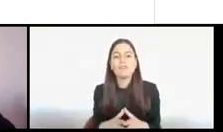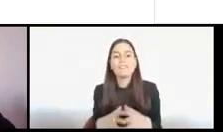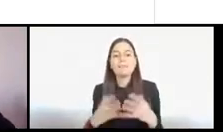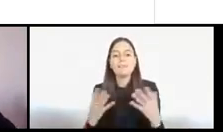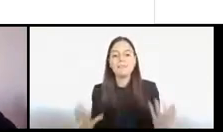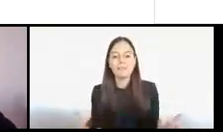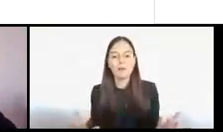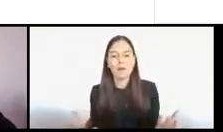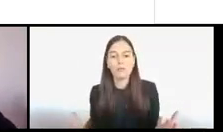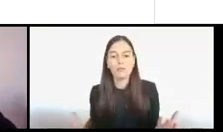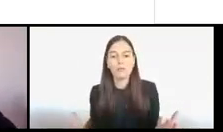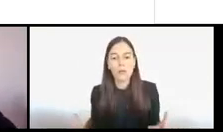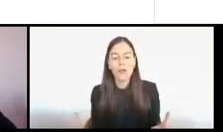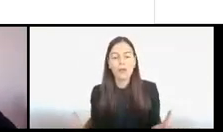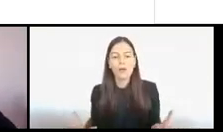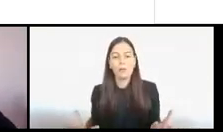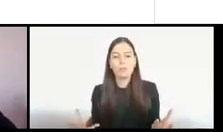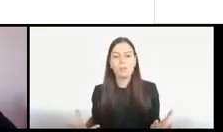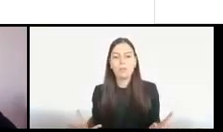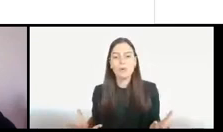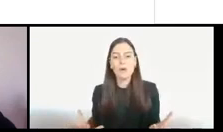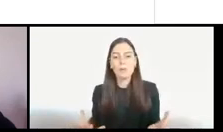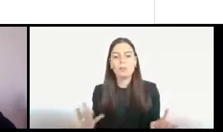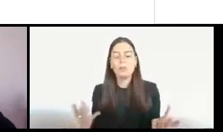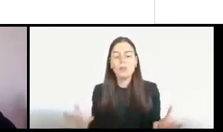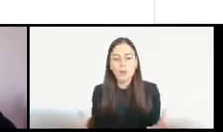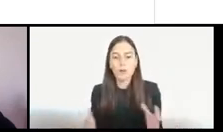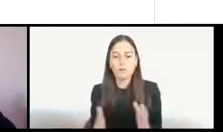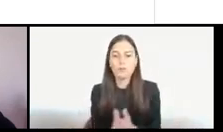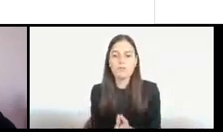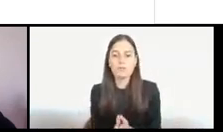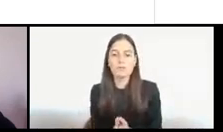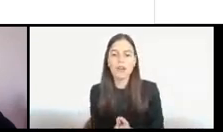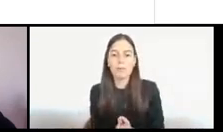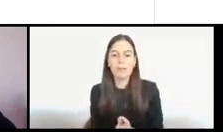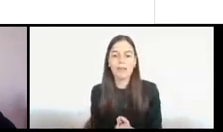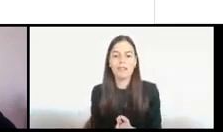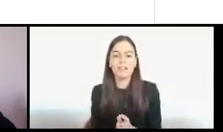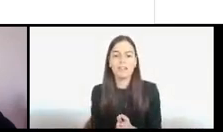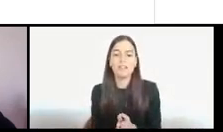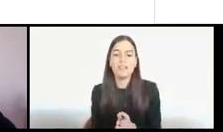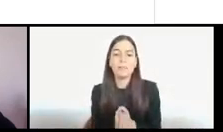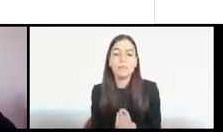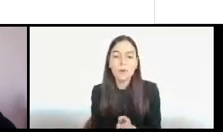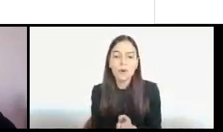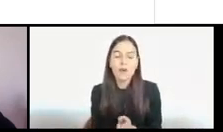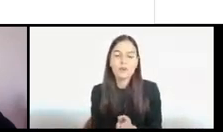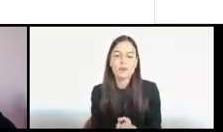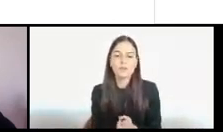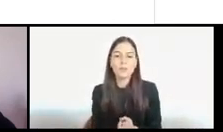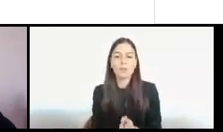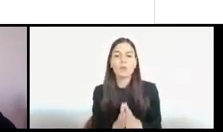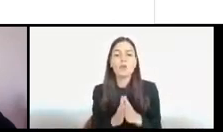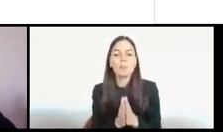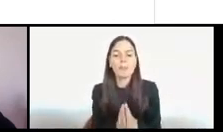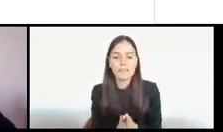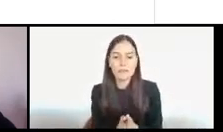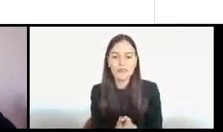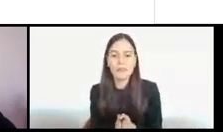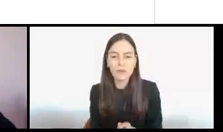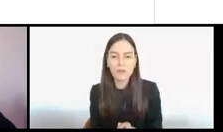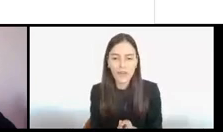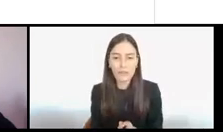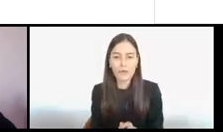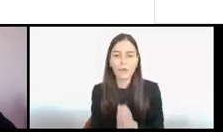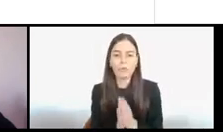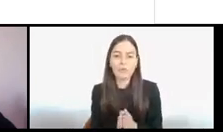une visibilité de rendement plus longue, puisque je vous le rappelle, les baux, ce sont des baux commerciaux